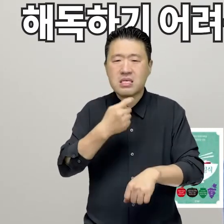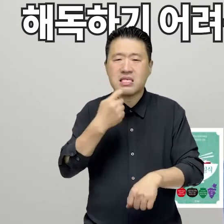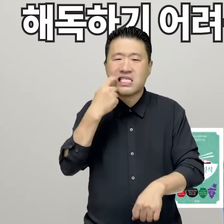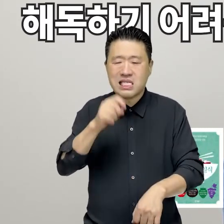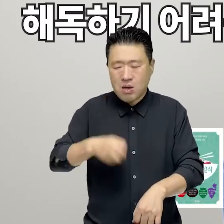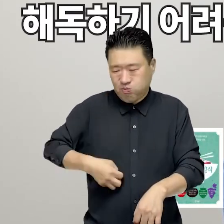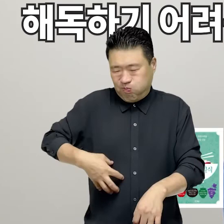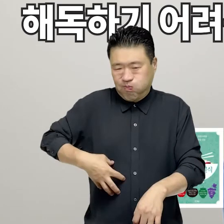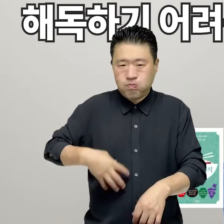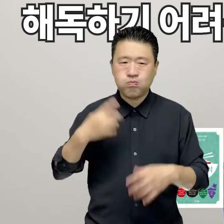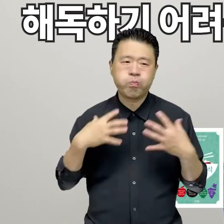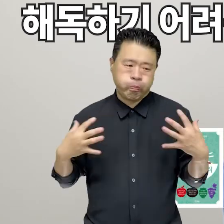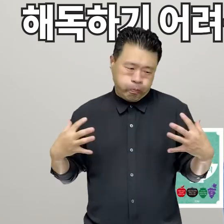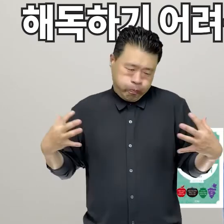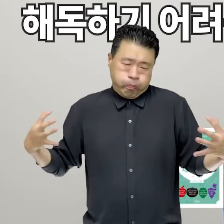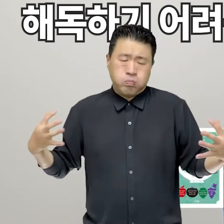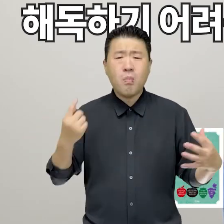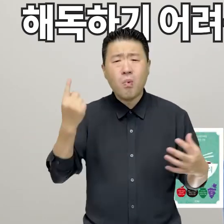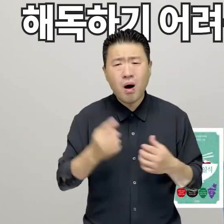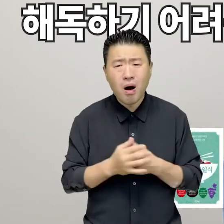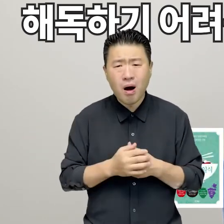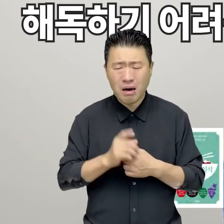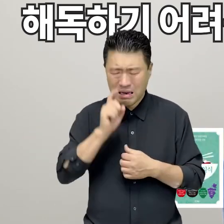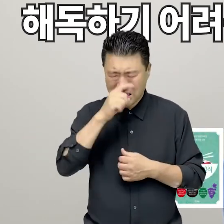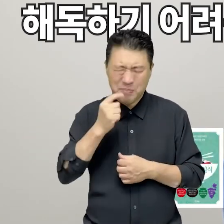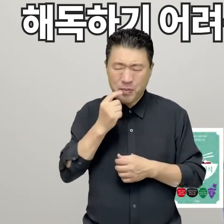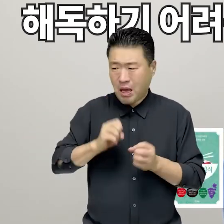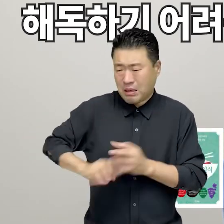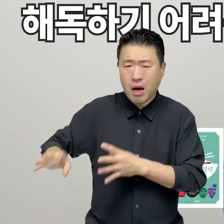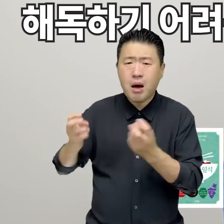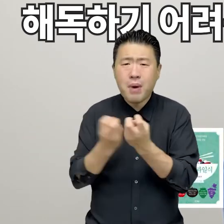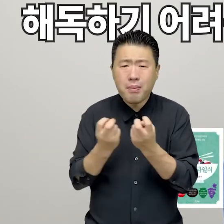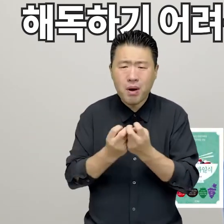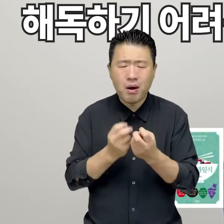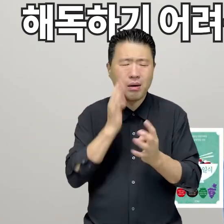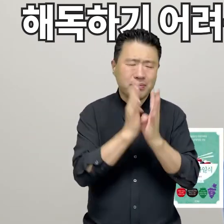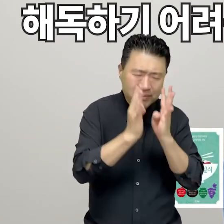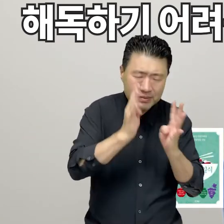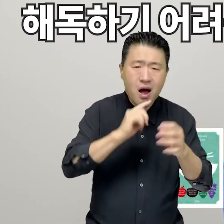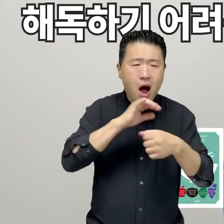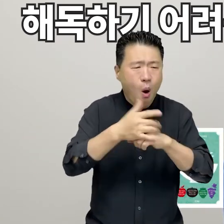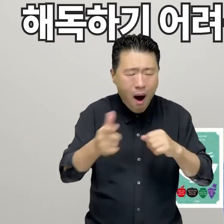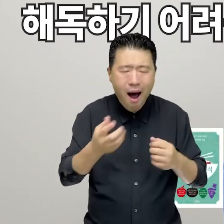되어 비만이 되는 겁니다. 독소 배출을 하기 위해서는 채소